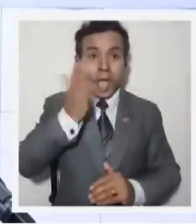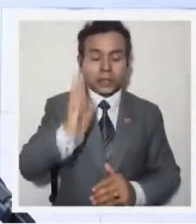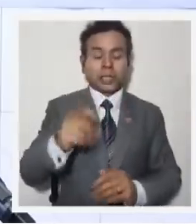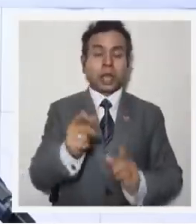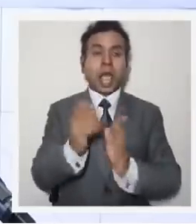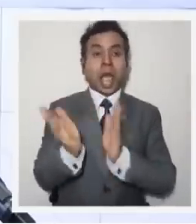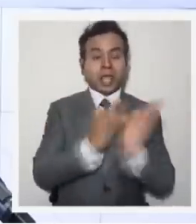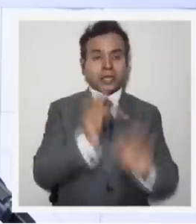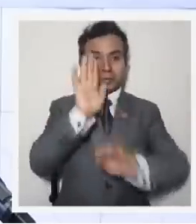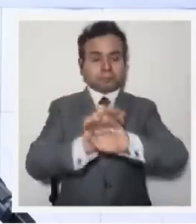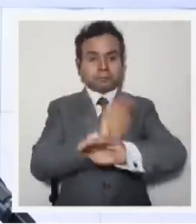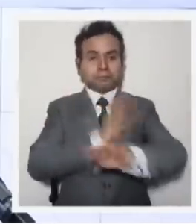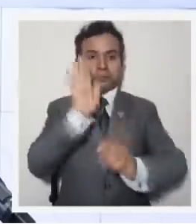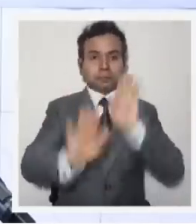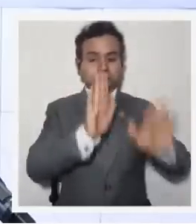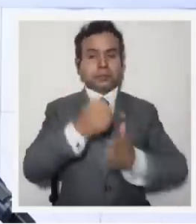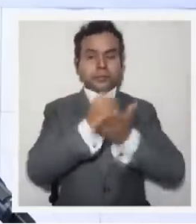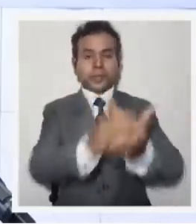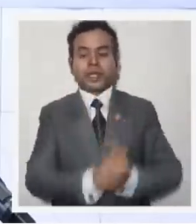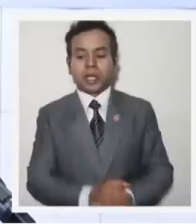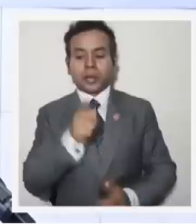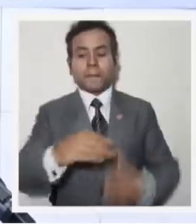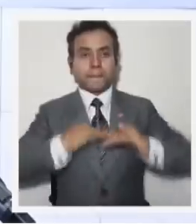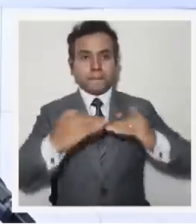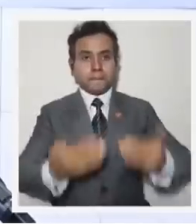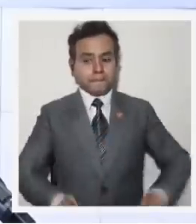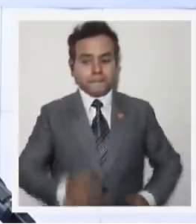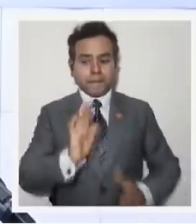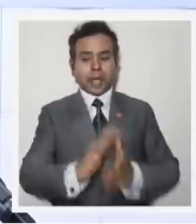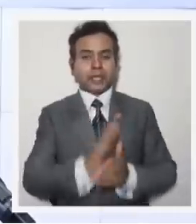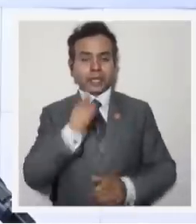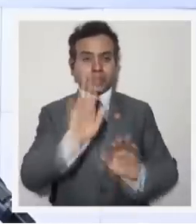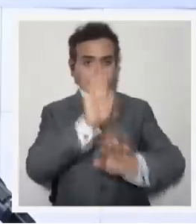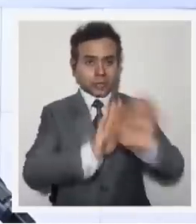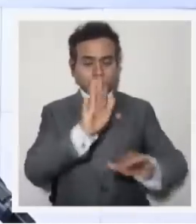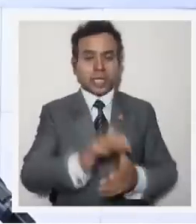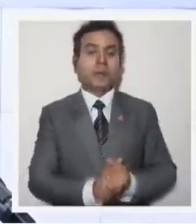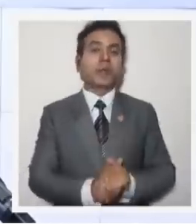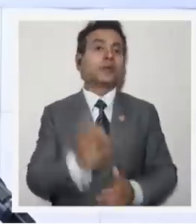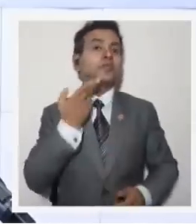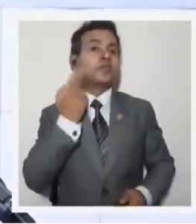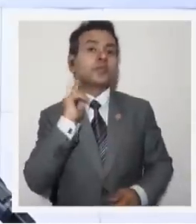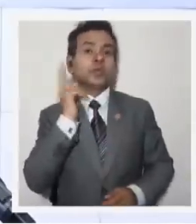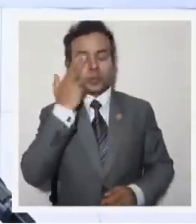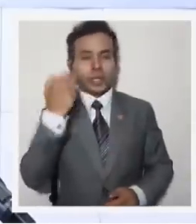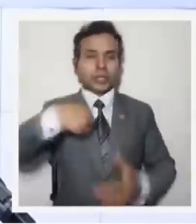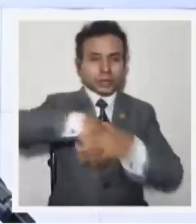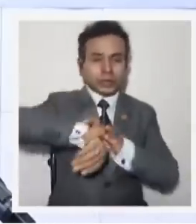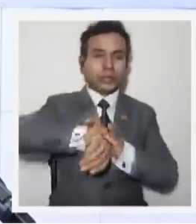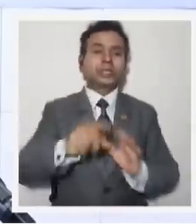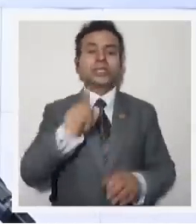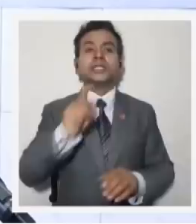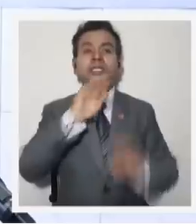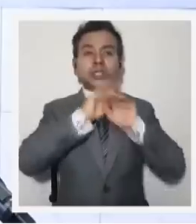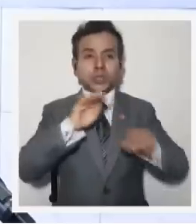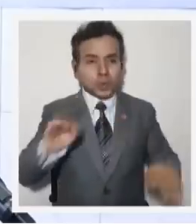ঘরে কোনো বয়োজ্যেষ্ঠ মানুষ থাকলে তার প্রতি বিশেষ খেয়াল রাখবেন, আপনার ঘরে কোনো গর্ভবতী মা থাকলে, শিশুদের ক্ষেত্রে বিশেষ